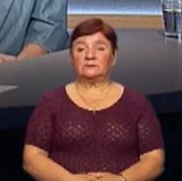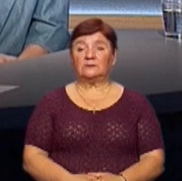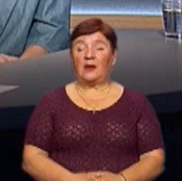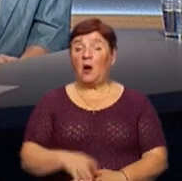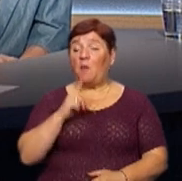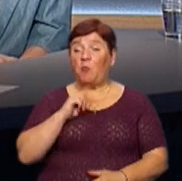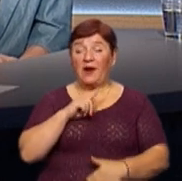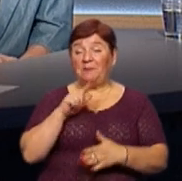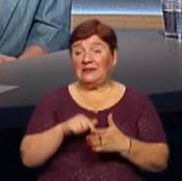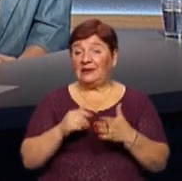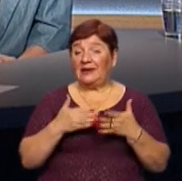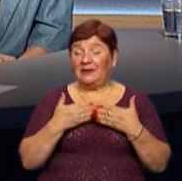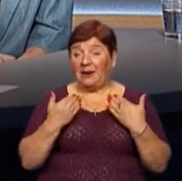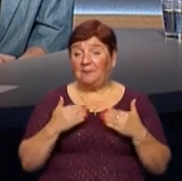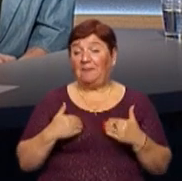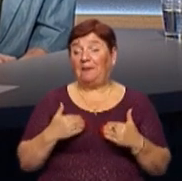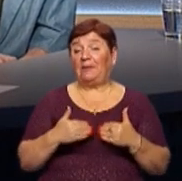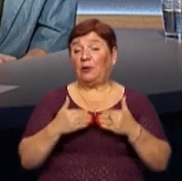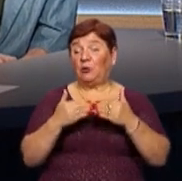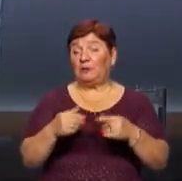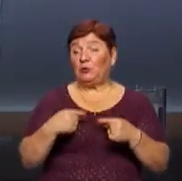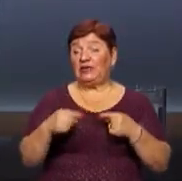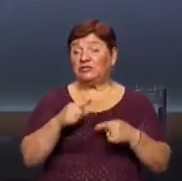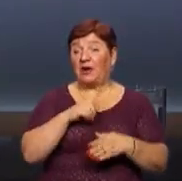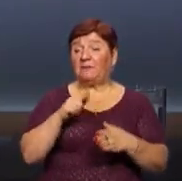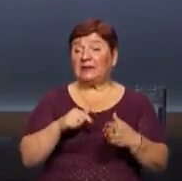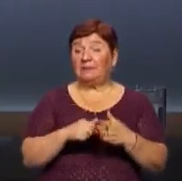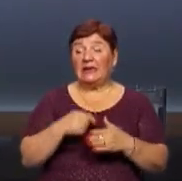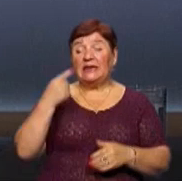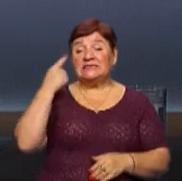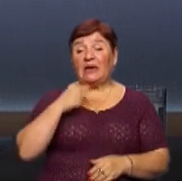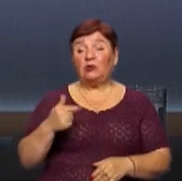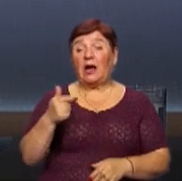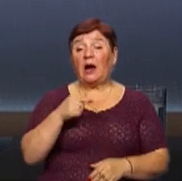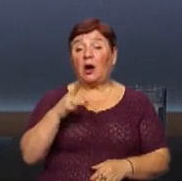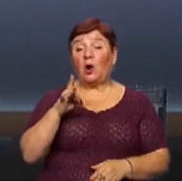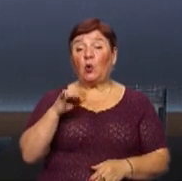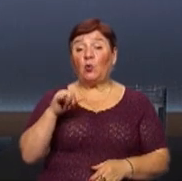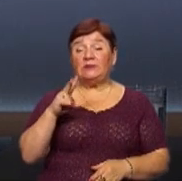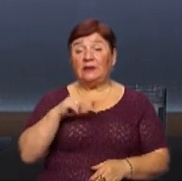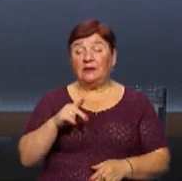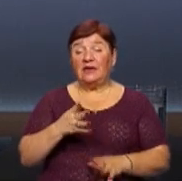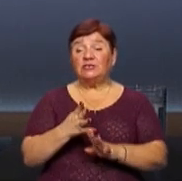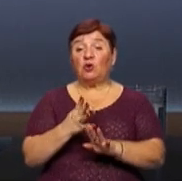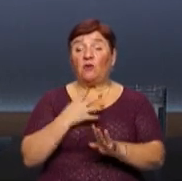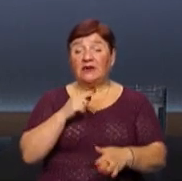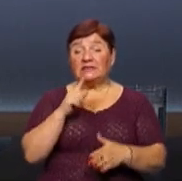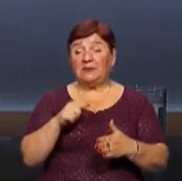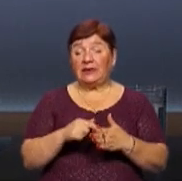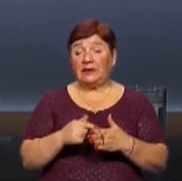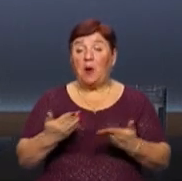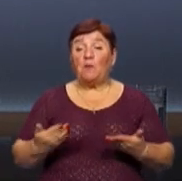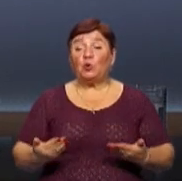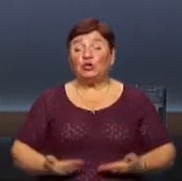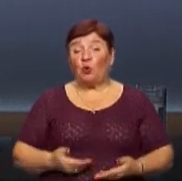Ну, поки питання в нас немає, ми переходимо до інших питань. Знаємо, що на грудень заплановане чергове зростання